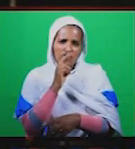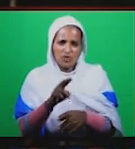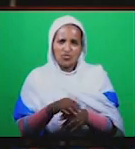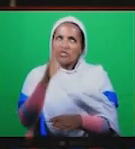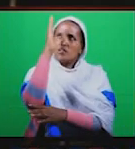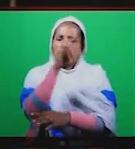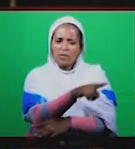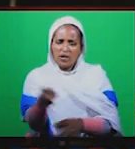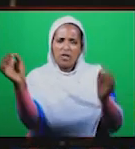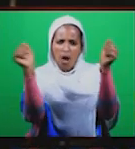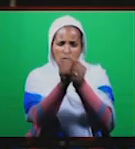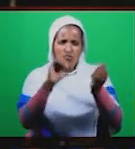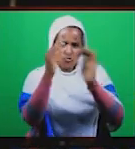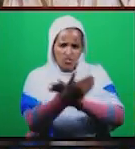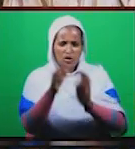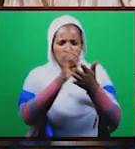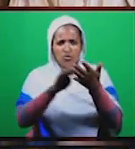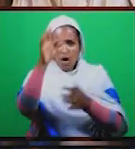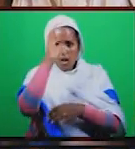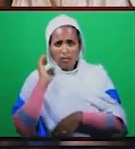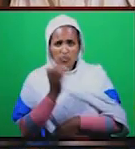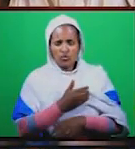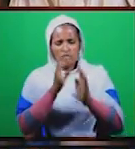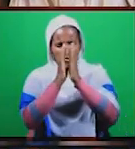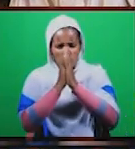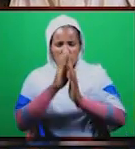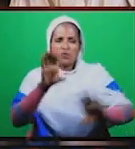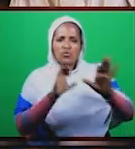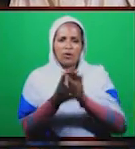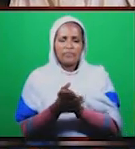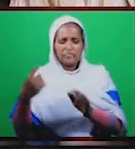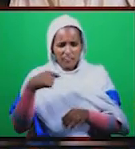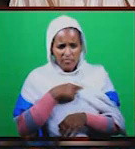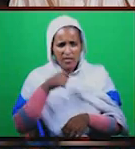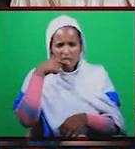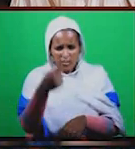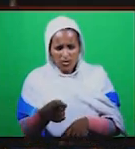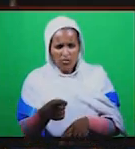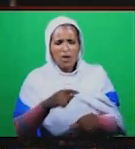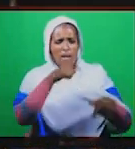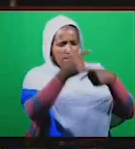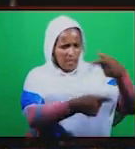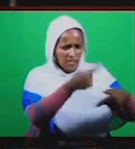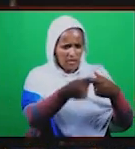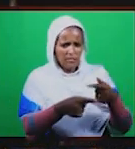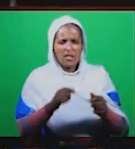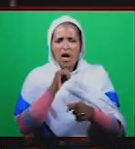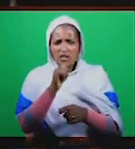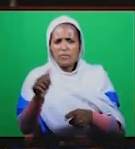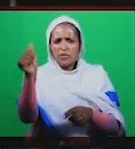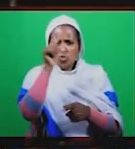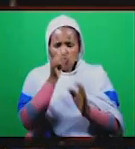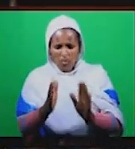አጥፊ አሸንፎ አያውቅም። እናንተ አሸናፊዎች ናችሁ እና እግዚአብሔር ከእናንተ ጋር ይሁን። ቅዱሳን